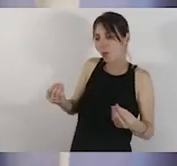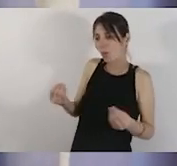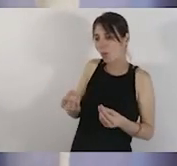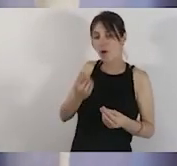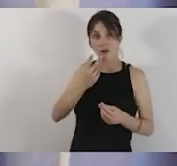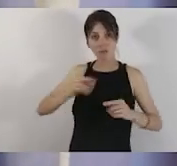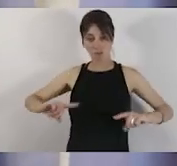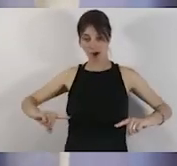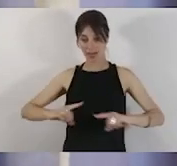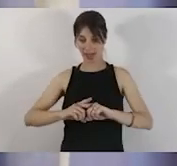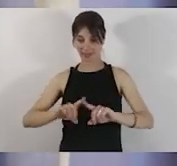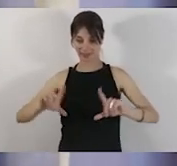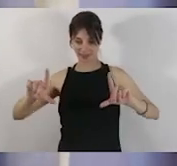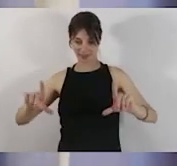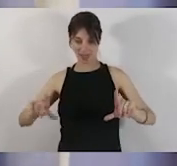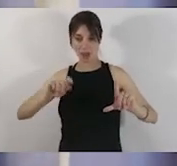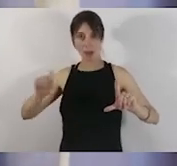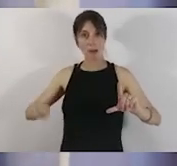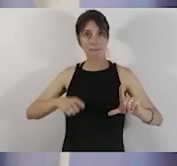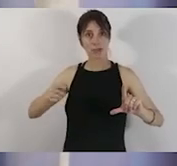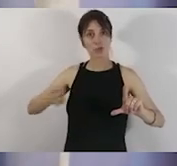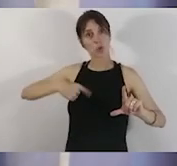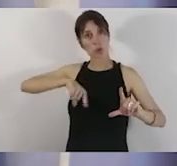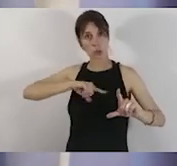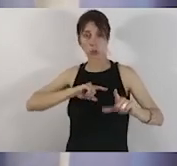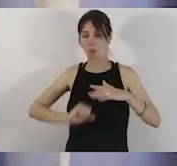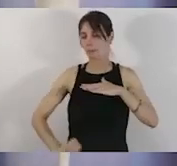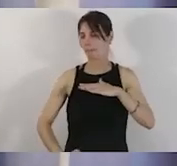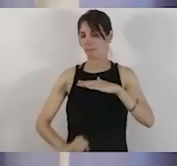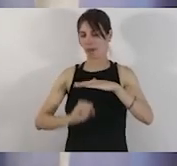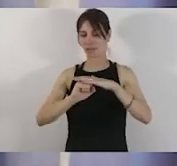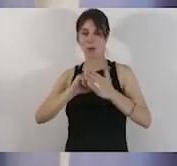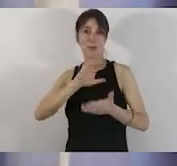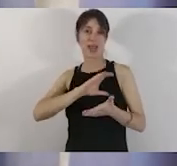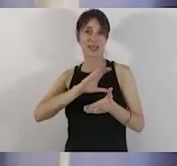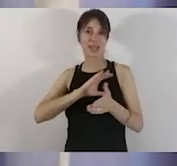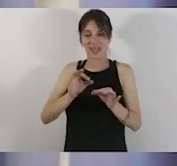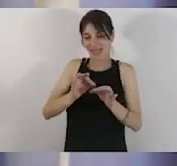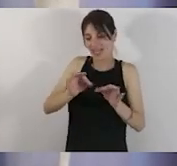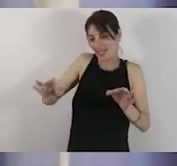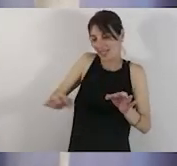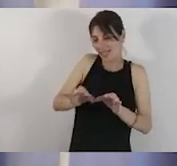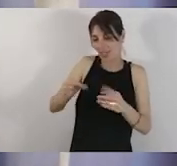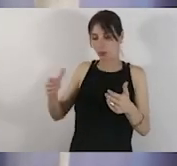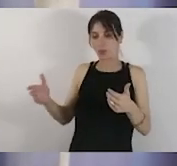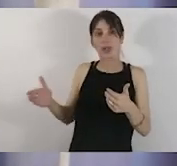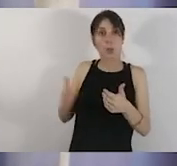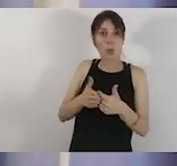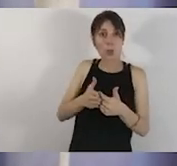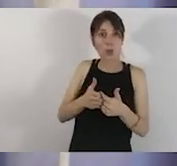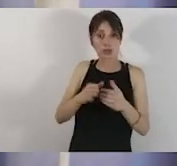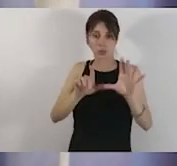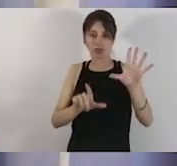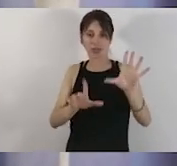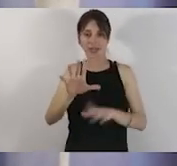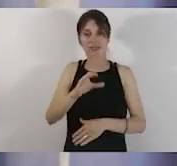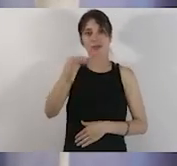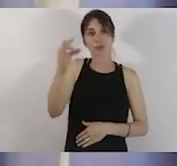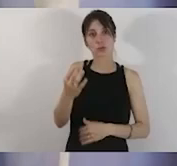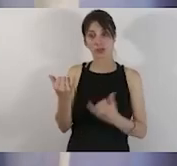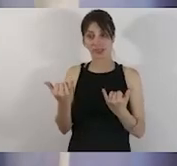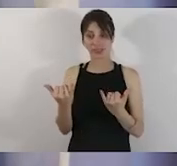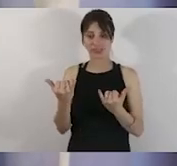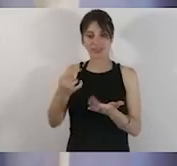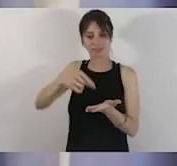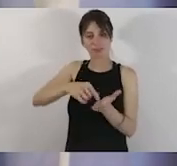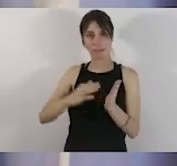bien évidemment, on est au maximum en circuit court, hein. 75% à Marseille, et puis après c'est